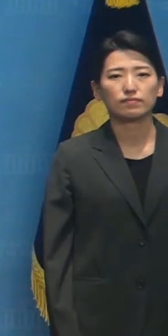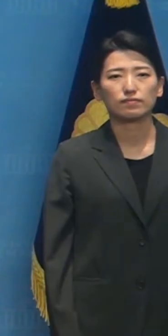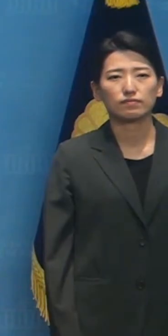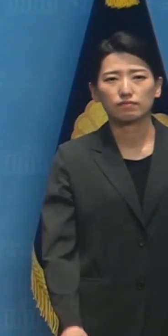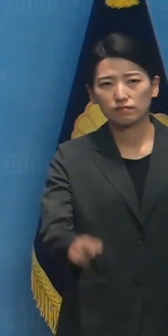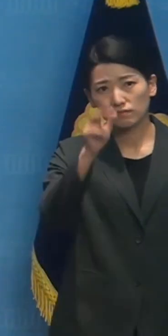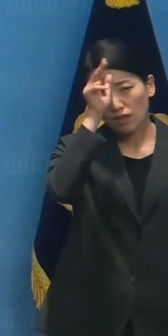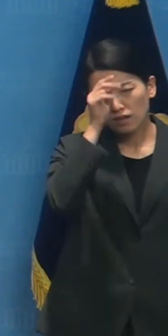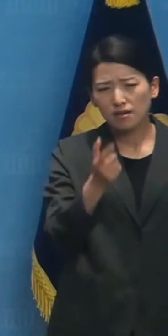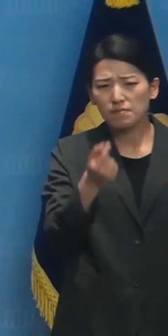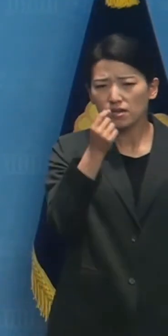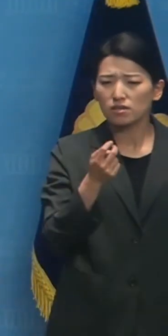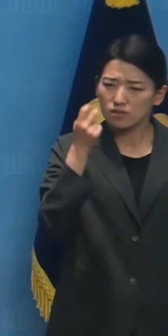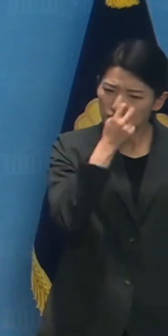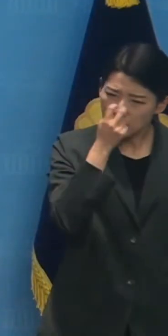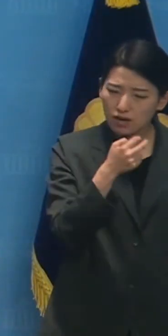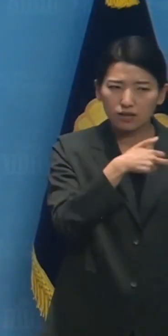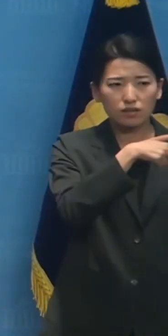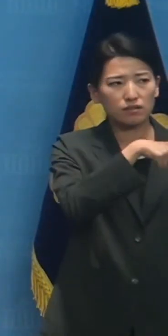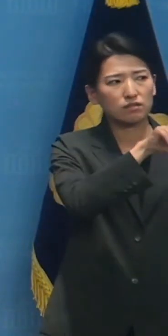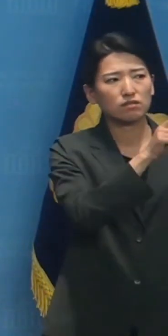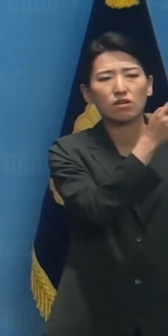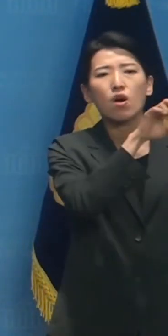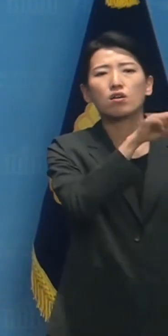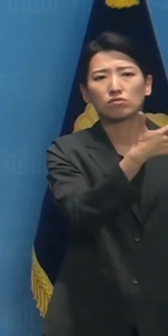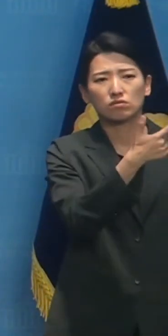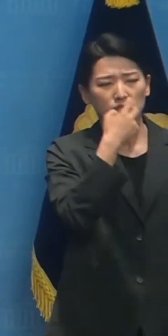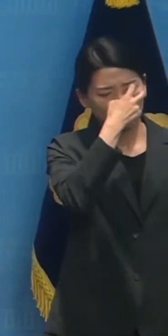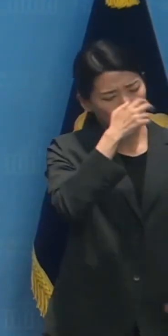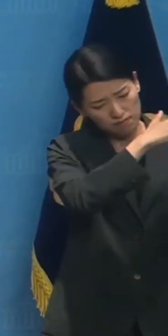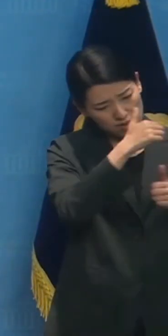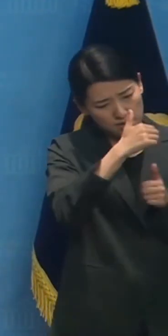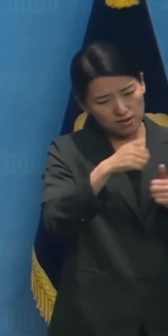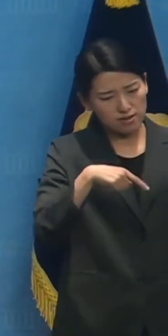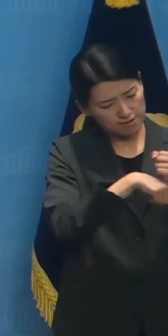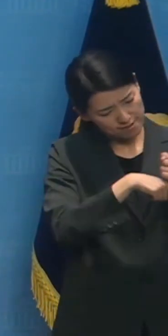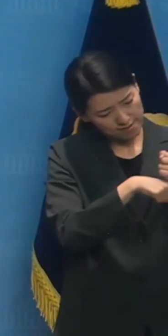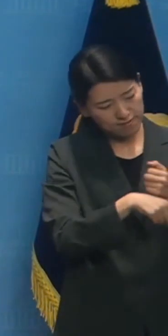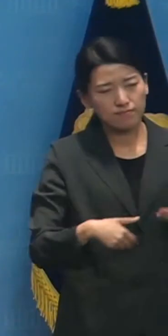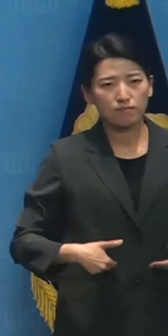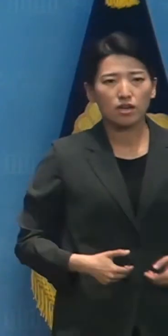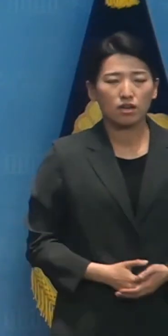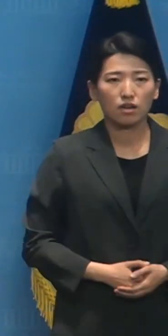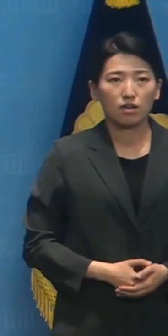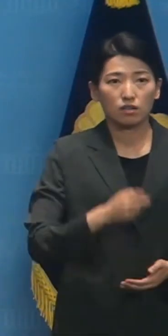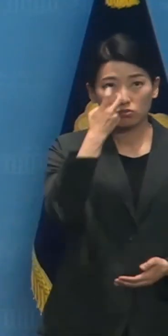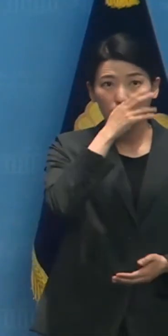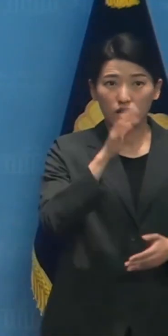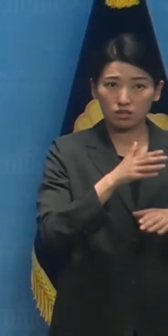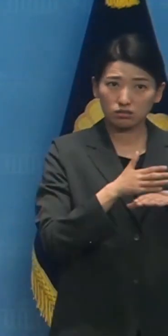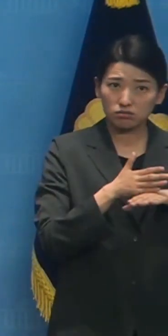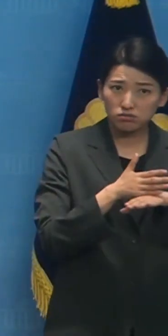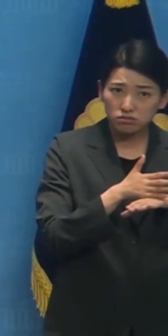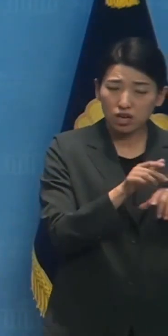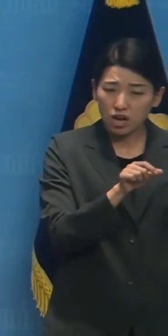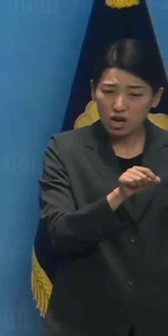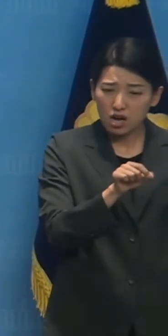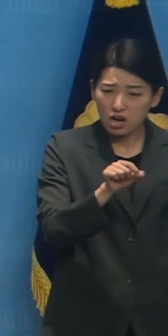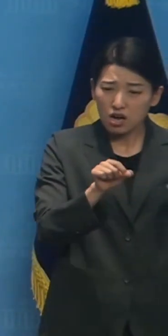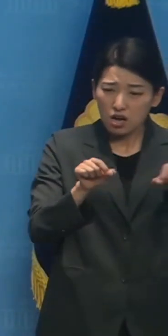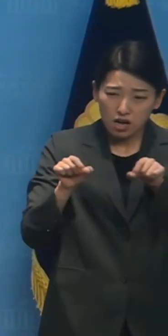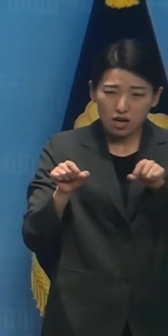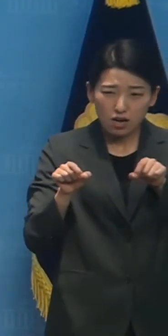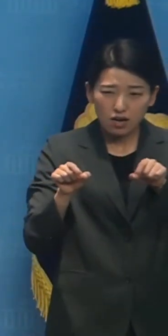경찰은 신속하고 엄정하게 정광훈을 수사하십시오. 정광훈에 대한 수사 미진과 지연이 김문수